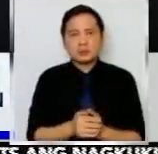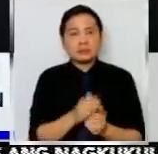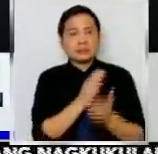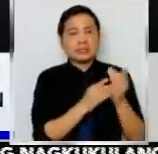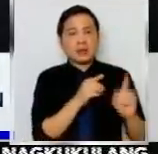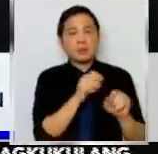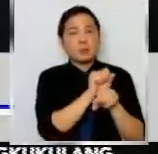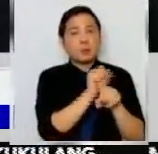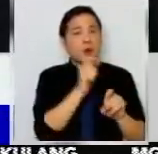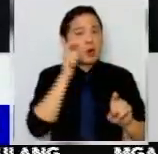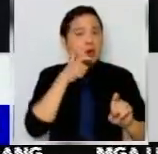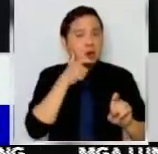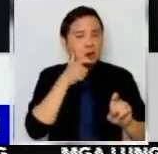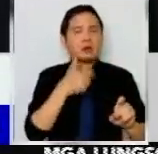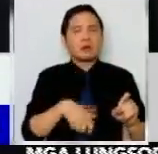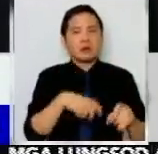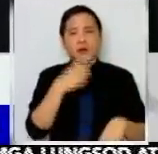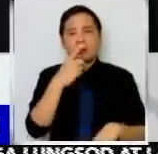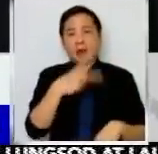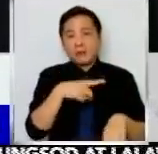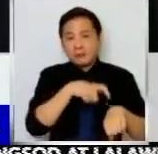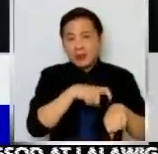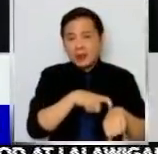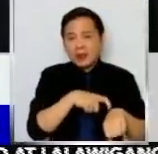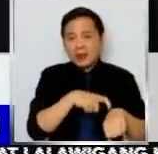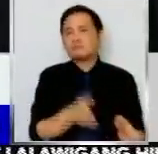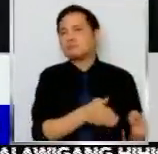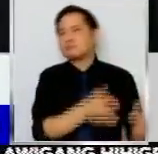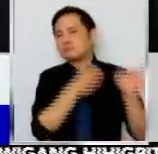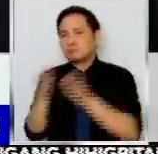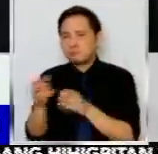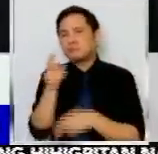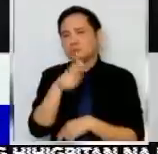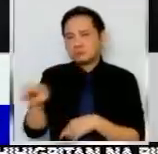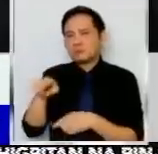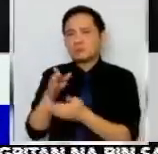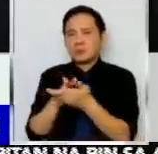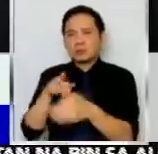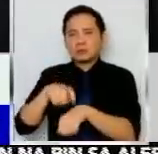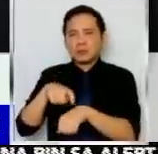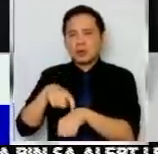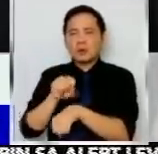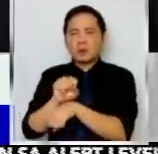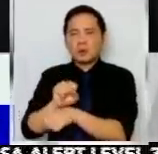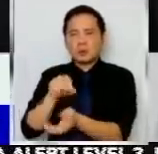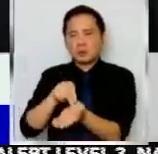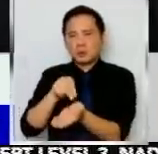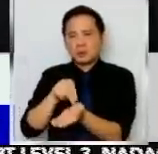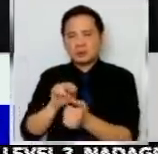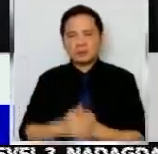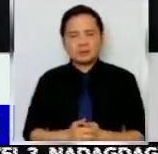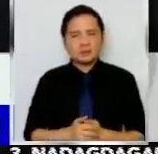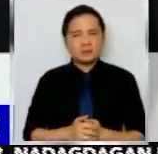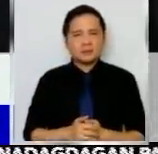sila, papasok sila sa hospital as their part-time. Now sure are we na, di ba, that